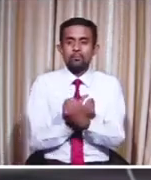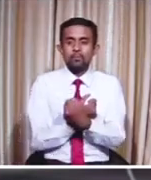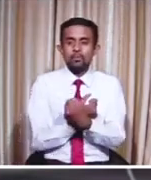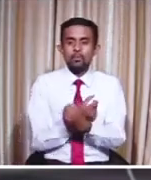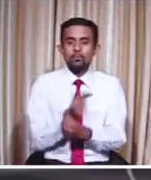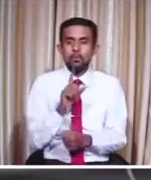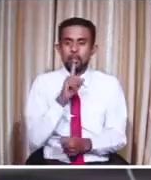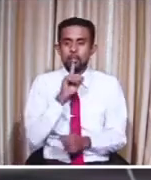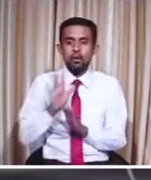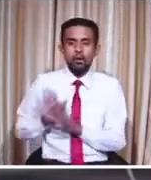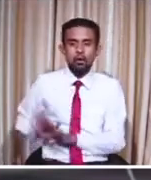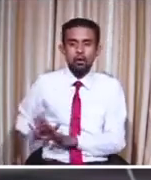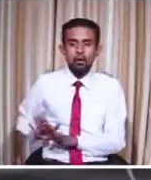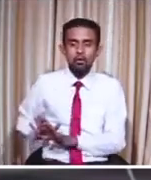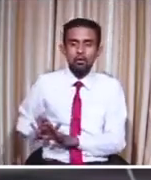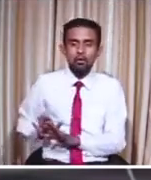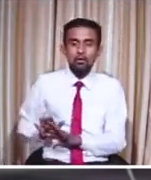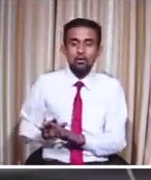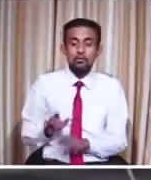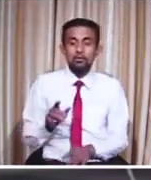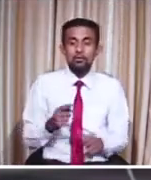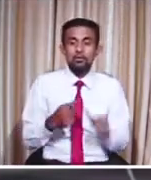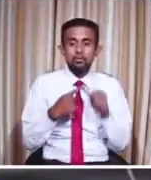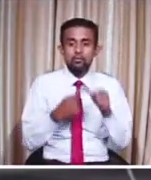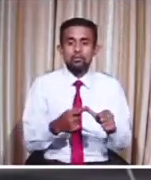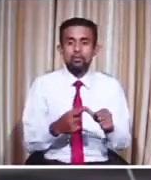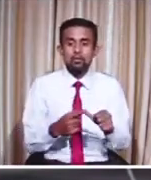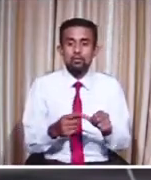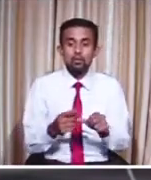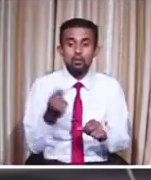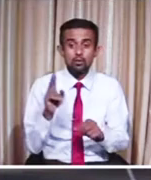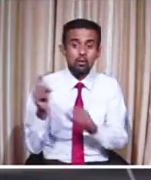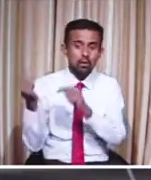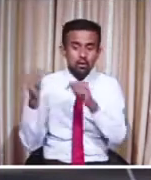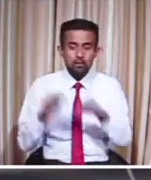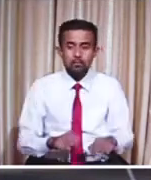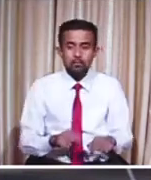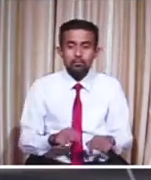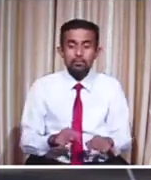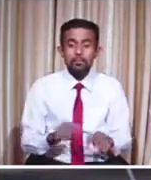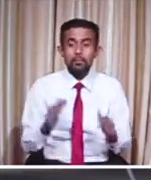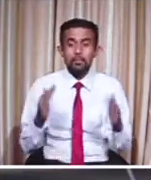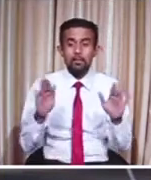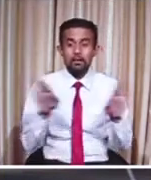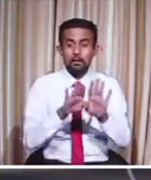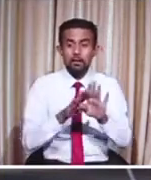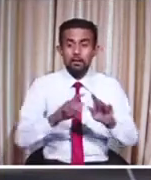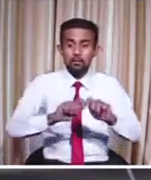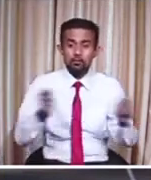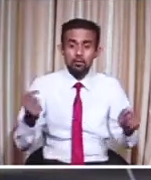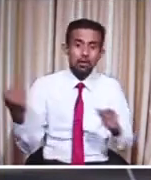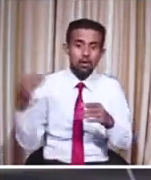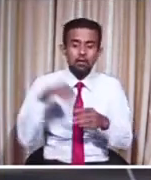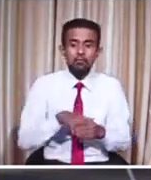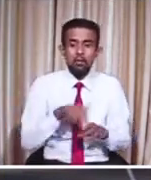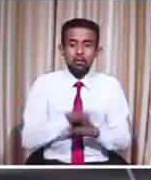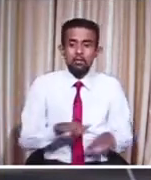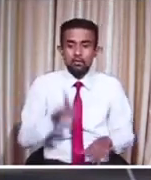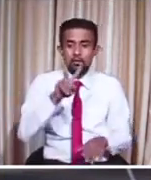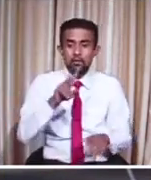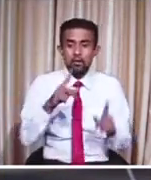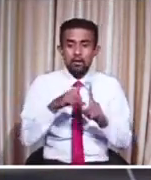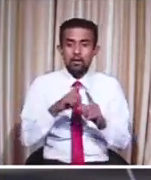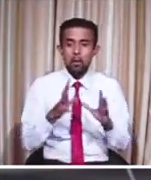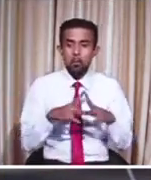ඔහේ. ඒ 12 දෙනා ගාවට 23ක් ඊට පස්සේ ආවා. ඒ ගම තමයි ගේට්ටුව කඩාගෙන ඇතුල් වෙලා මගේ දරුවෝ දෙන්නගේ